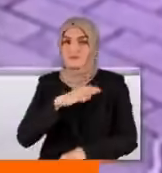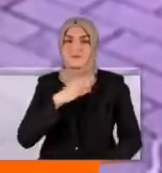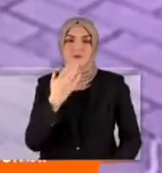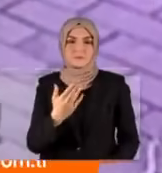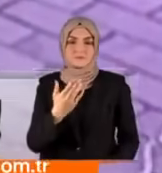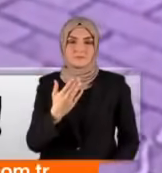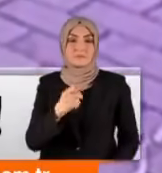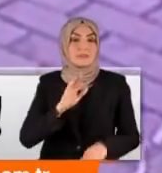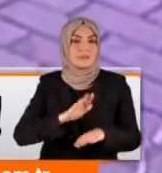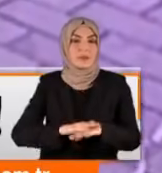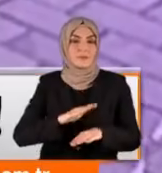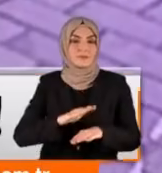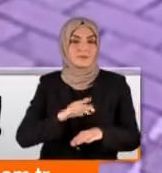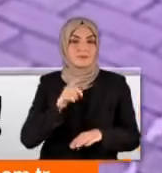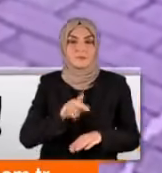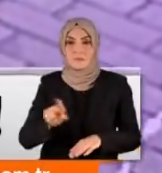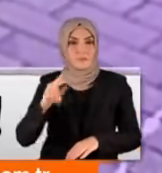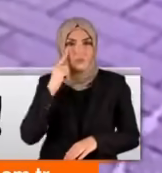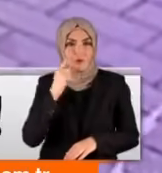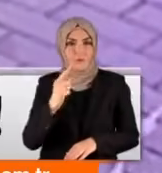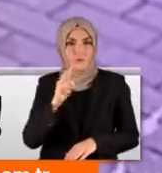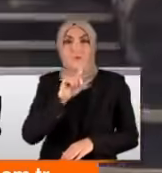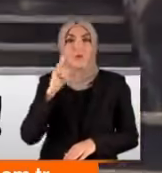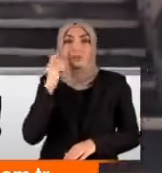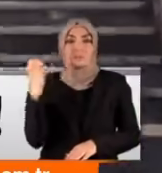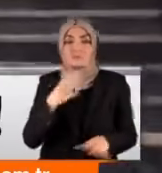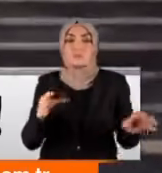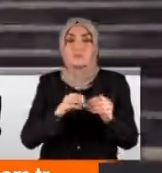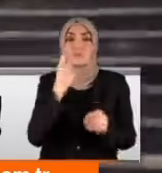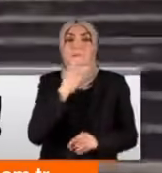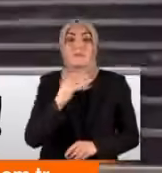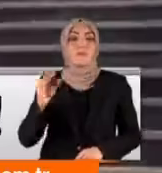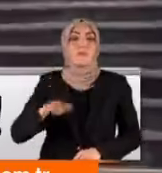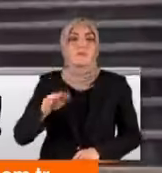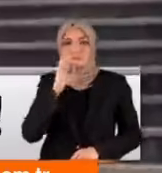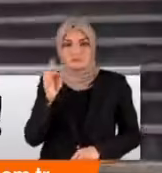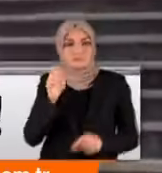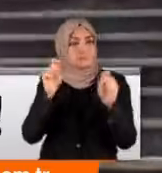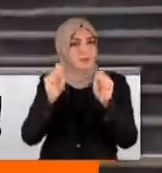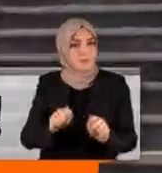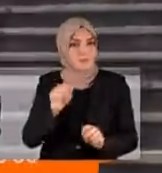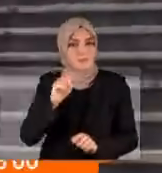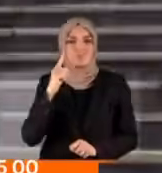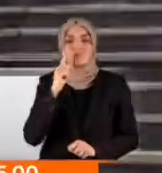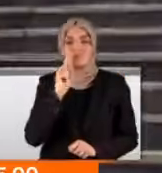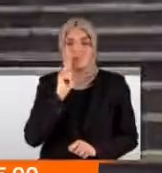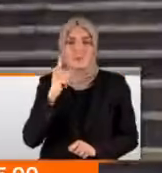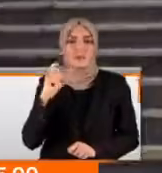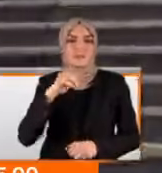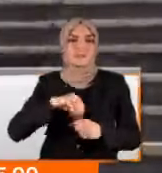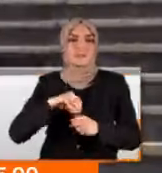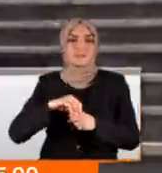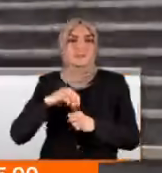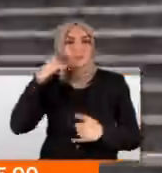o uyguladıkları taktiklerle 10 kişi 1 milyon lira dolandırdılar son bir ay içinde gelen dolandırıcılık ihbarı üzerine polis harekete